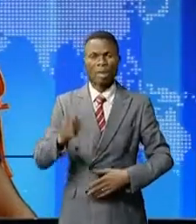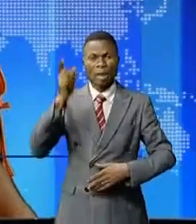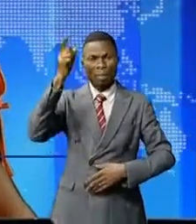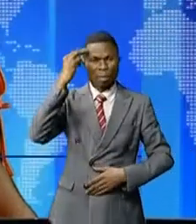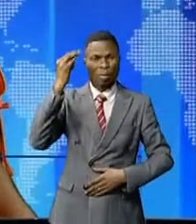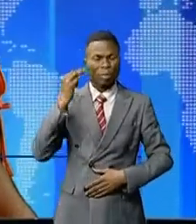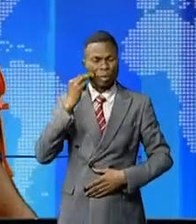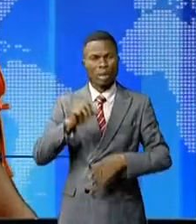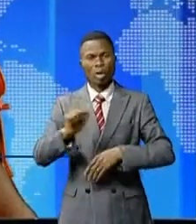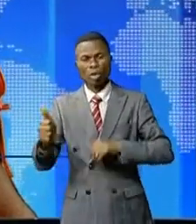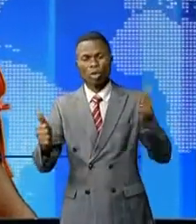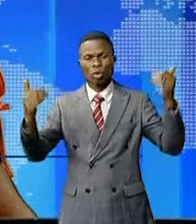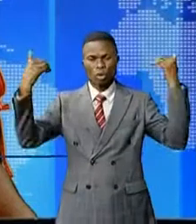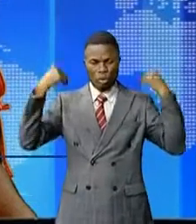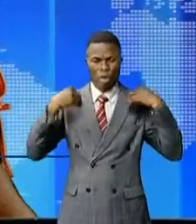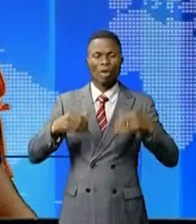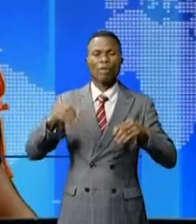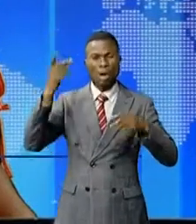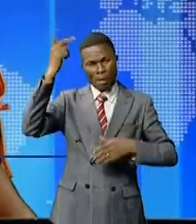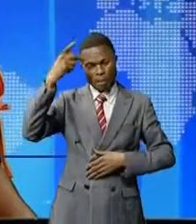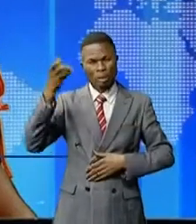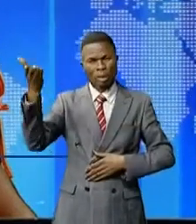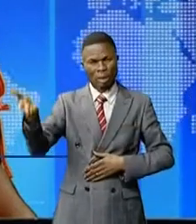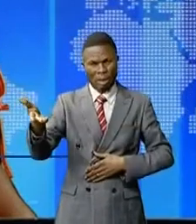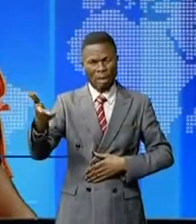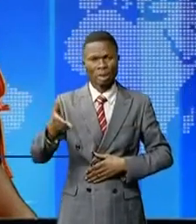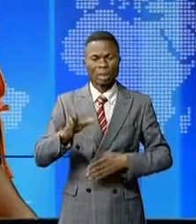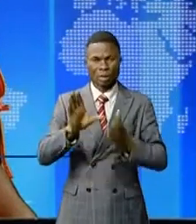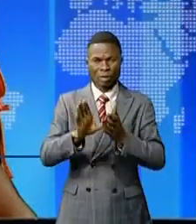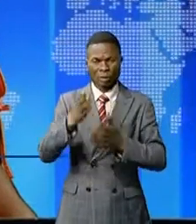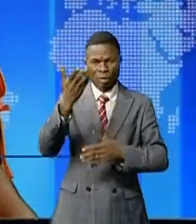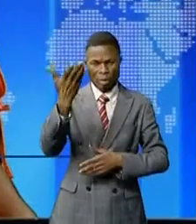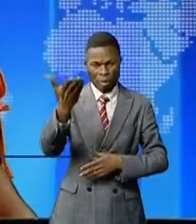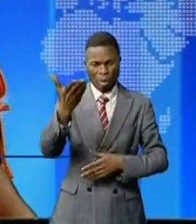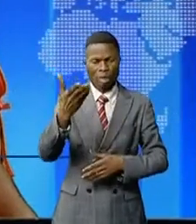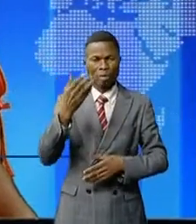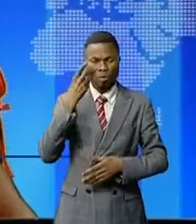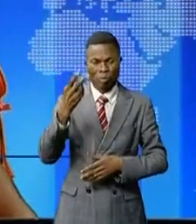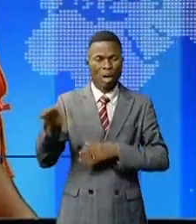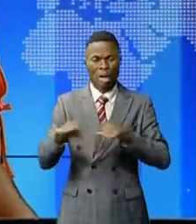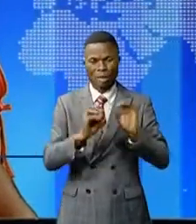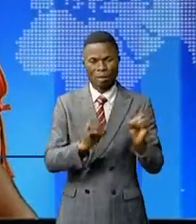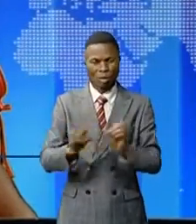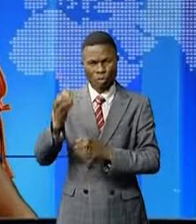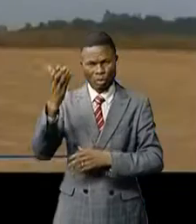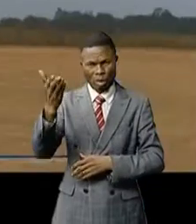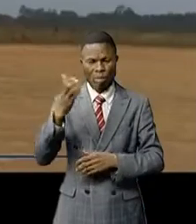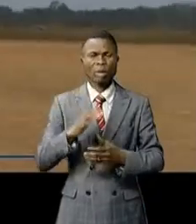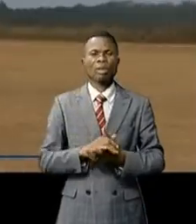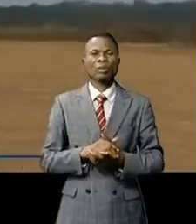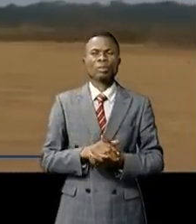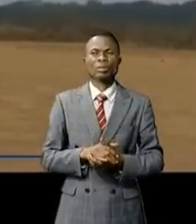plusieurs autres autorités du pays. Notre envoyé spécial en Kamba Pati Tondwangu Kizunda nous donne le détail.